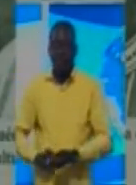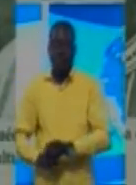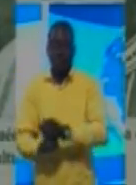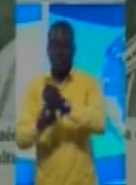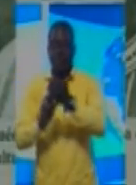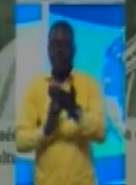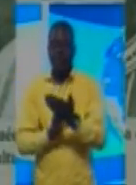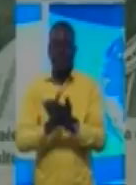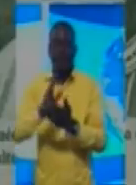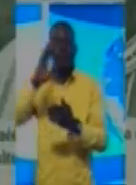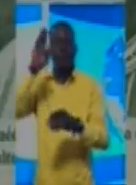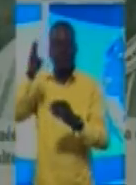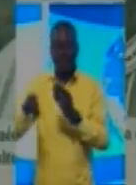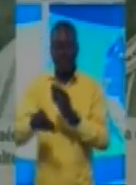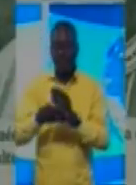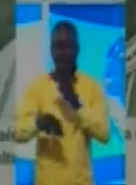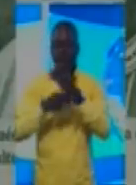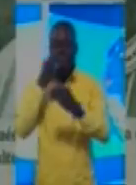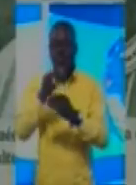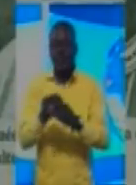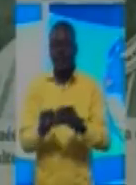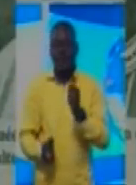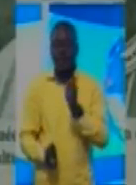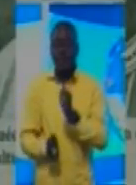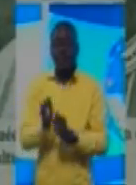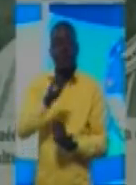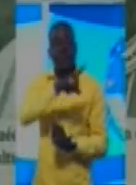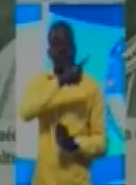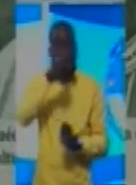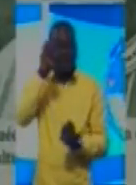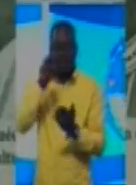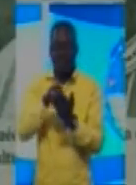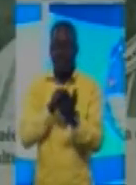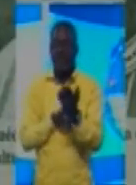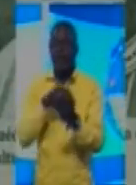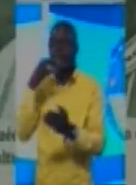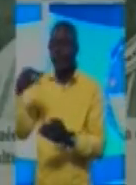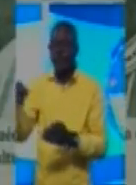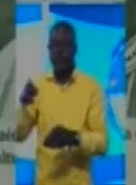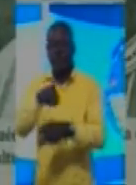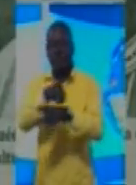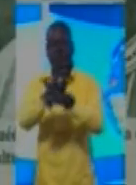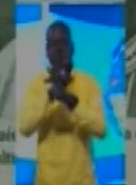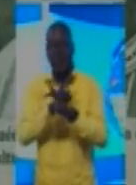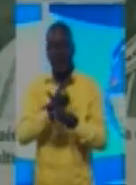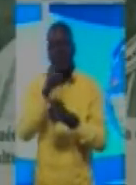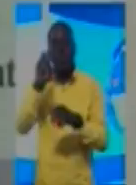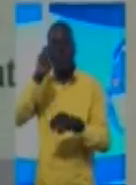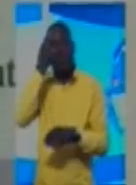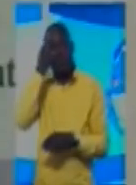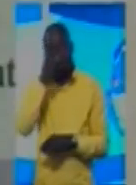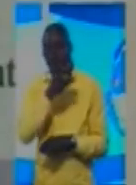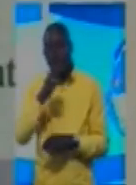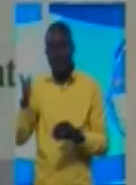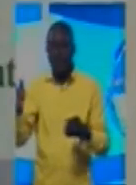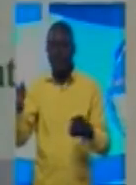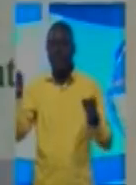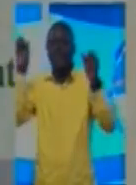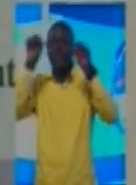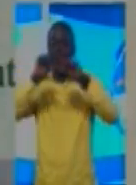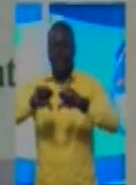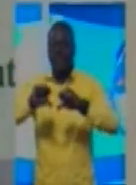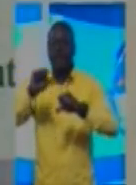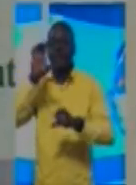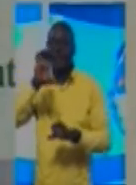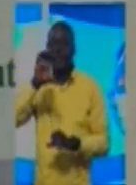Banque mondiale à hauteur de 100 milliards de francs CFA sous forme de prêt au gouvernement burkinabé. Crise au CDP,